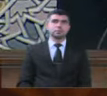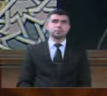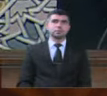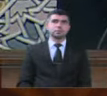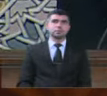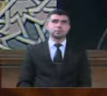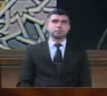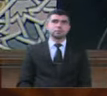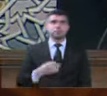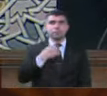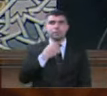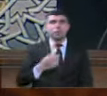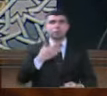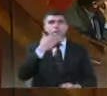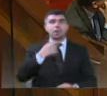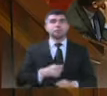سيد النائبه المحترمه،